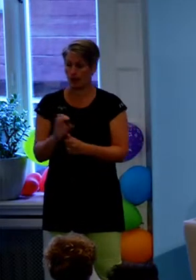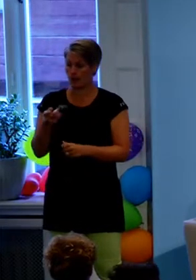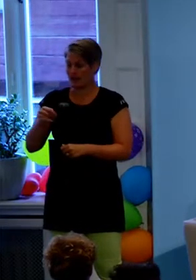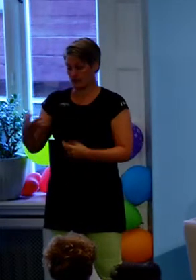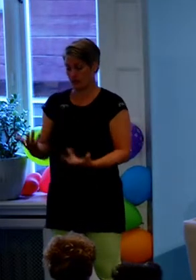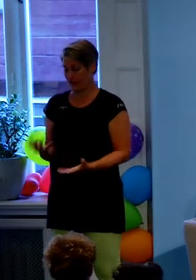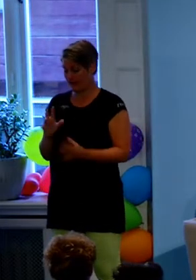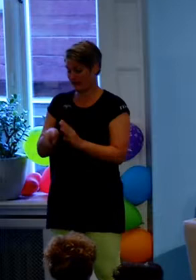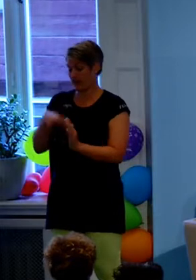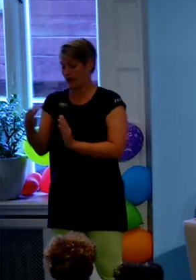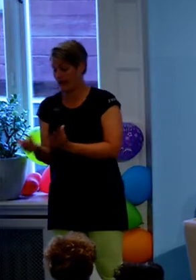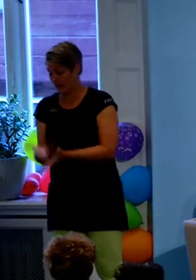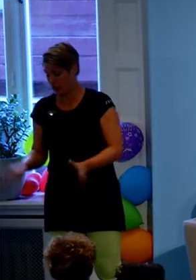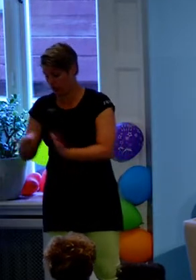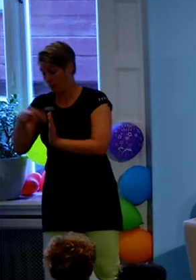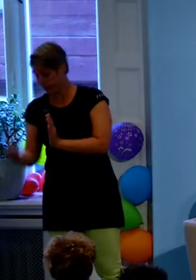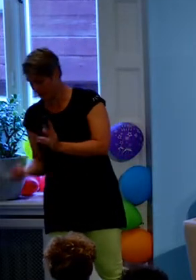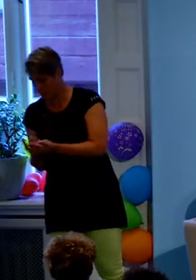sig hela livet.